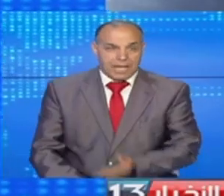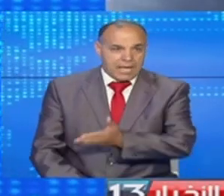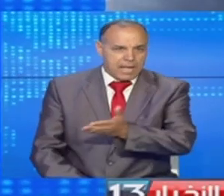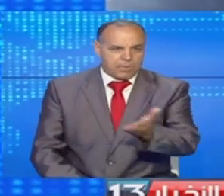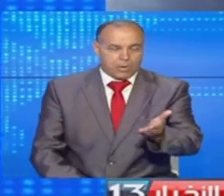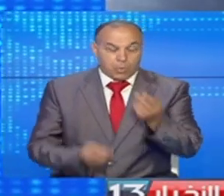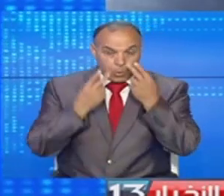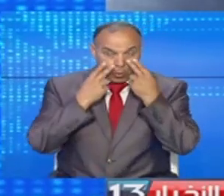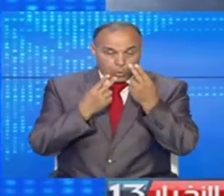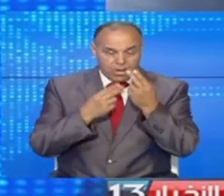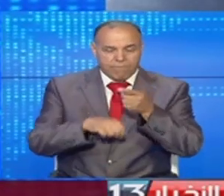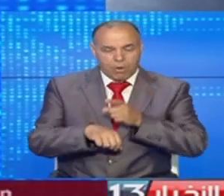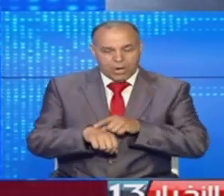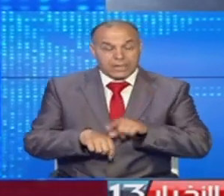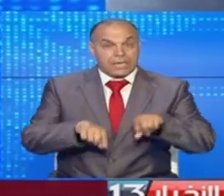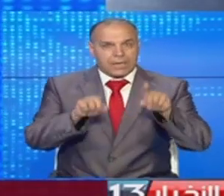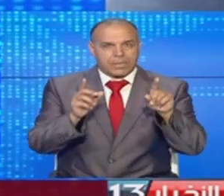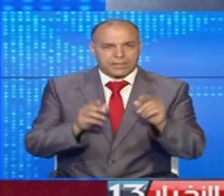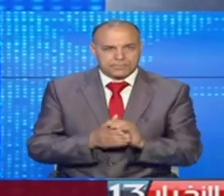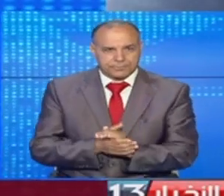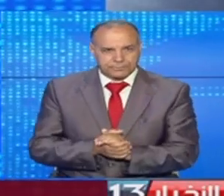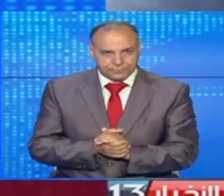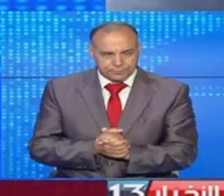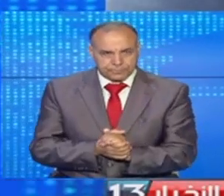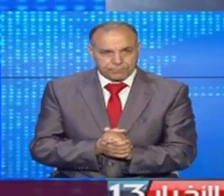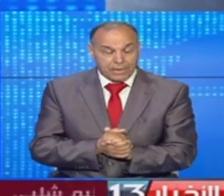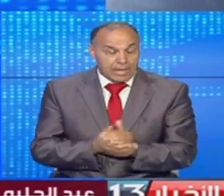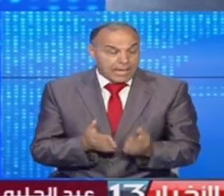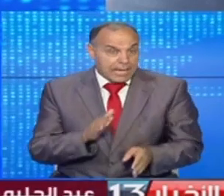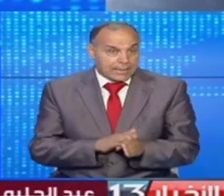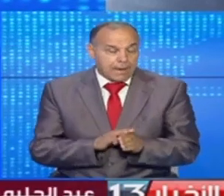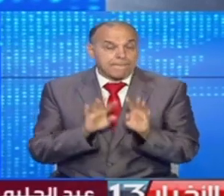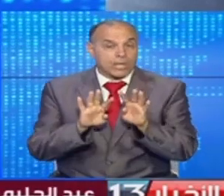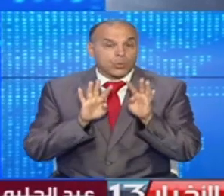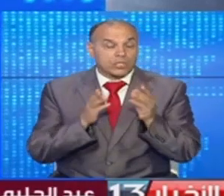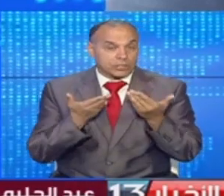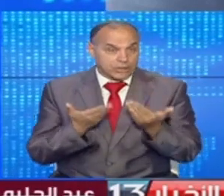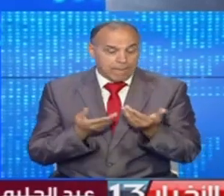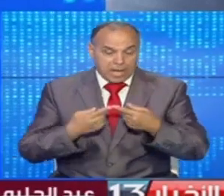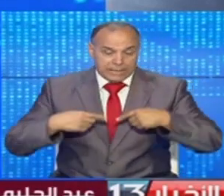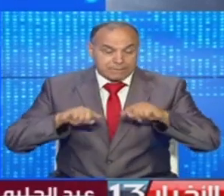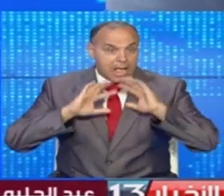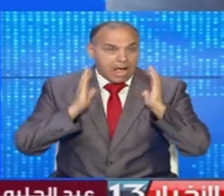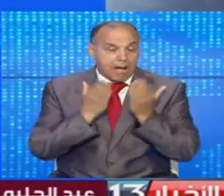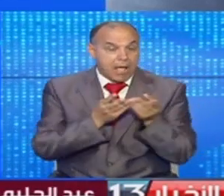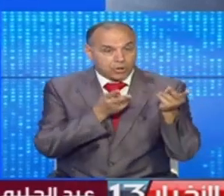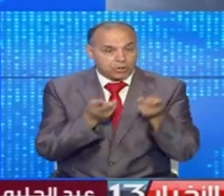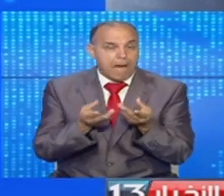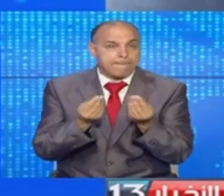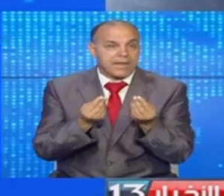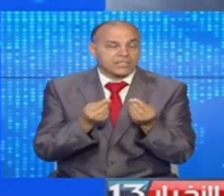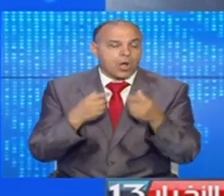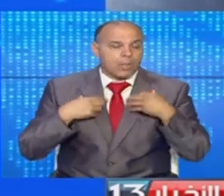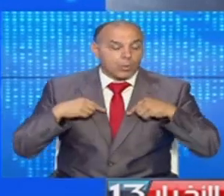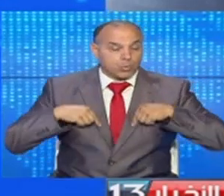أهلا بكم مشاهدينا الكرام في هذا الموعد الإخباري. انطلق مجلس نواب الشعب خلال جلسة عامة يحضرها عدد من